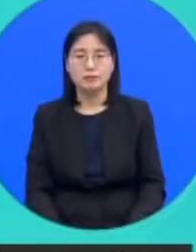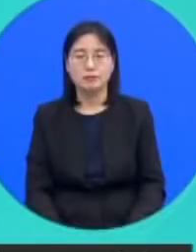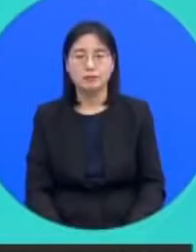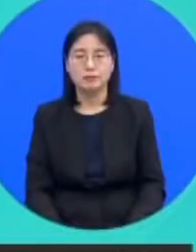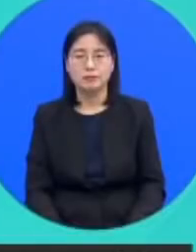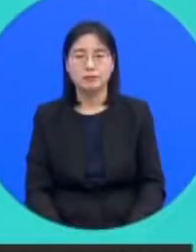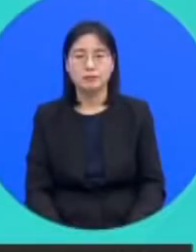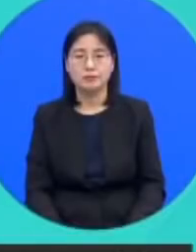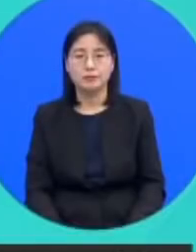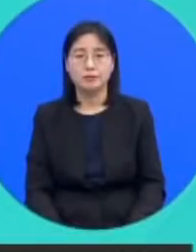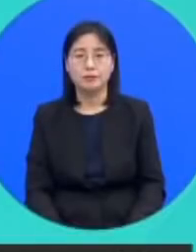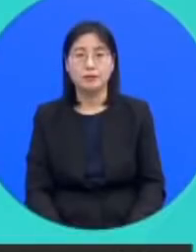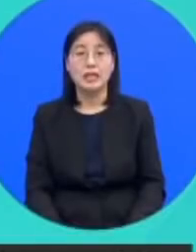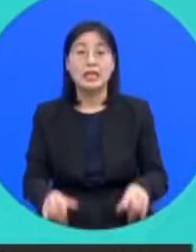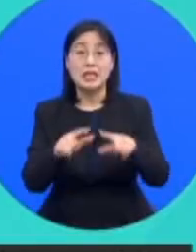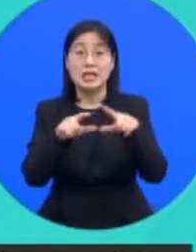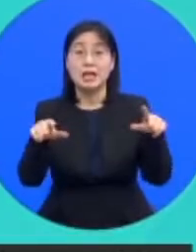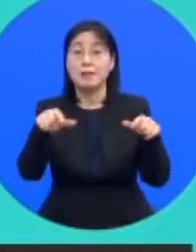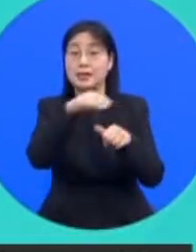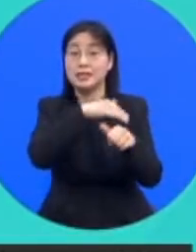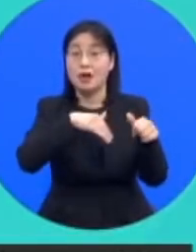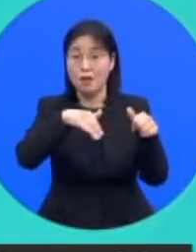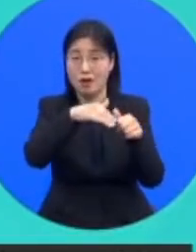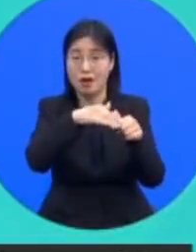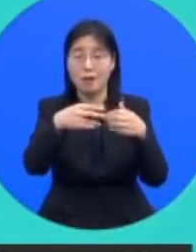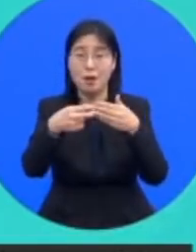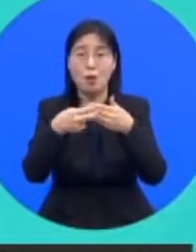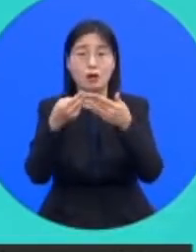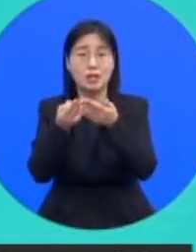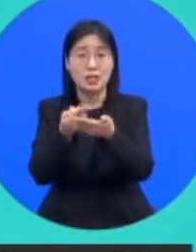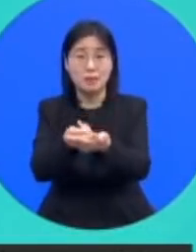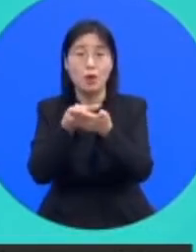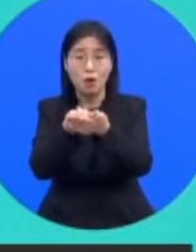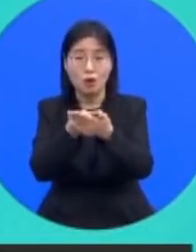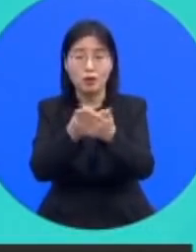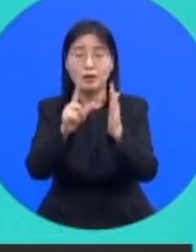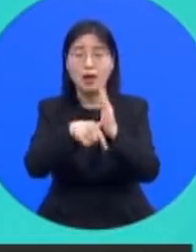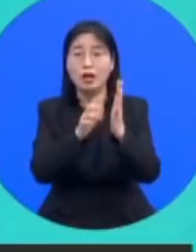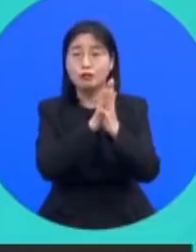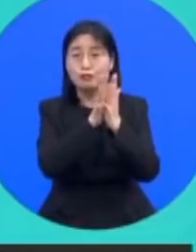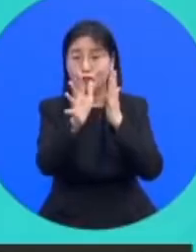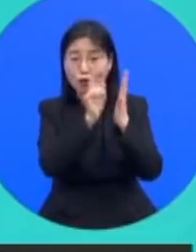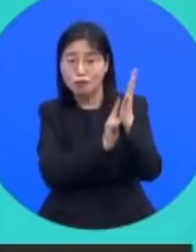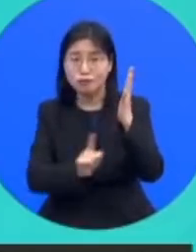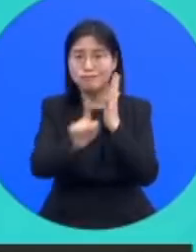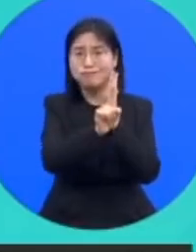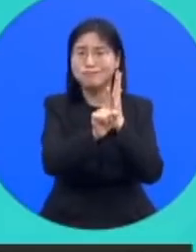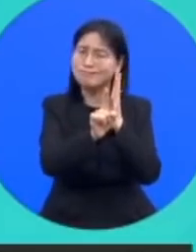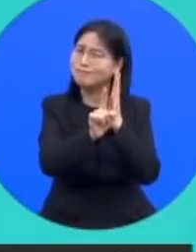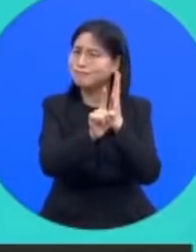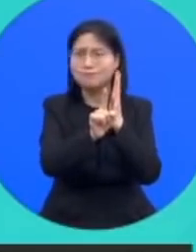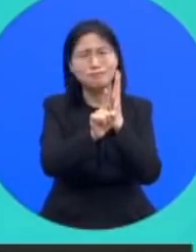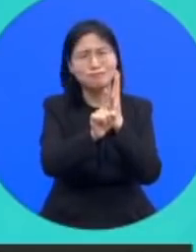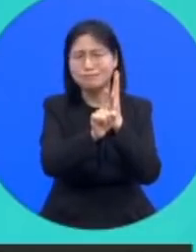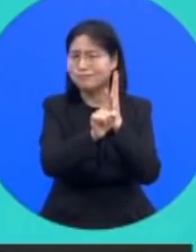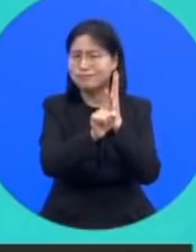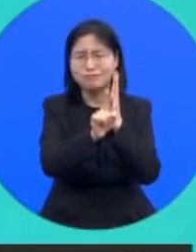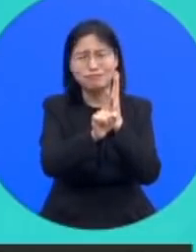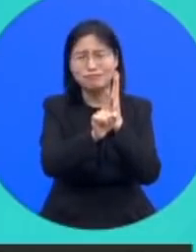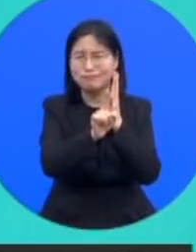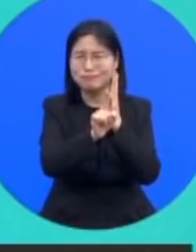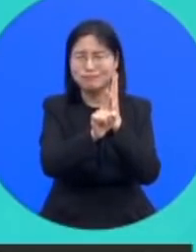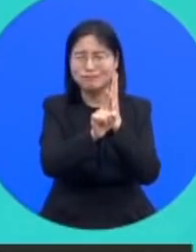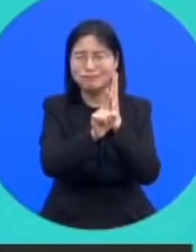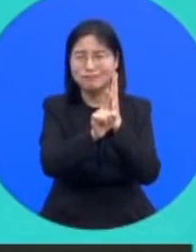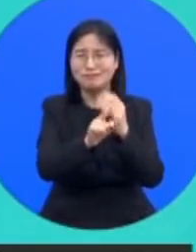자의 일반적인 상황에서도 병원 이번 순서를 새치기를 하는 경우는 이 경우는